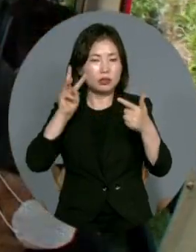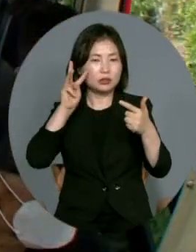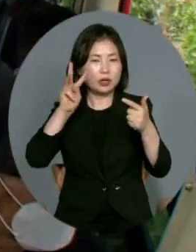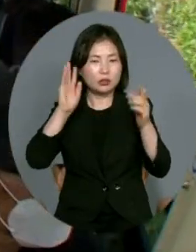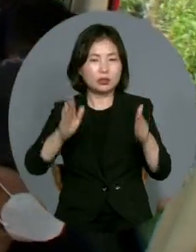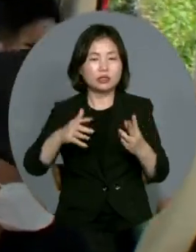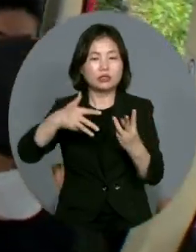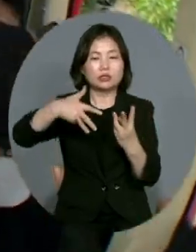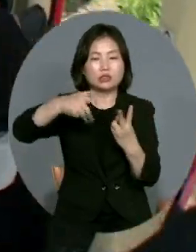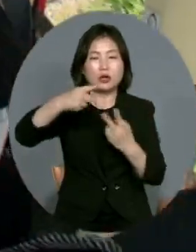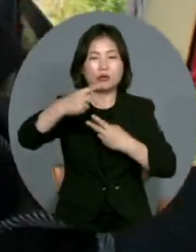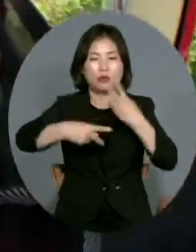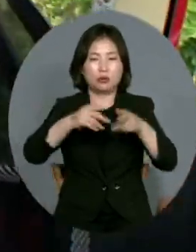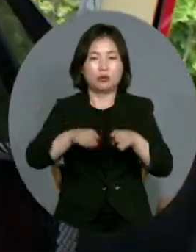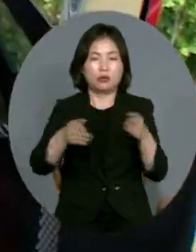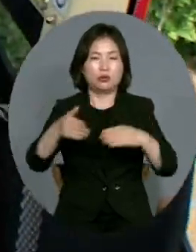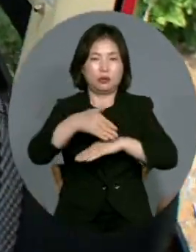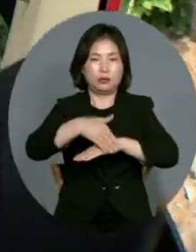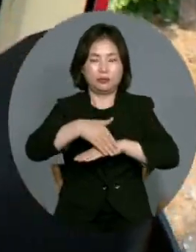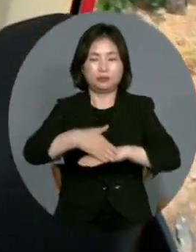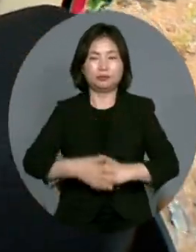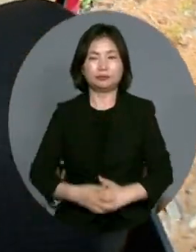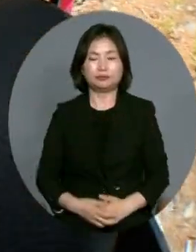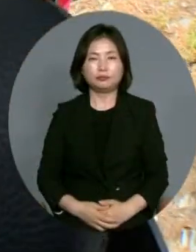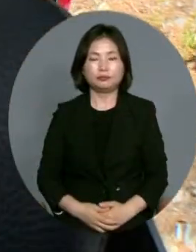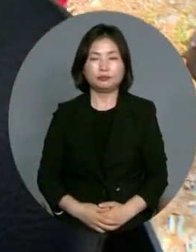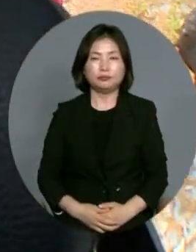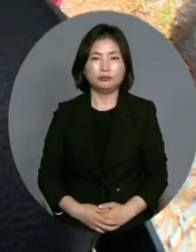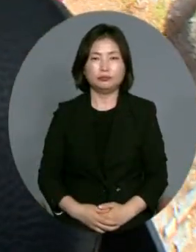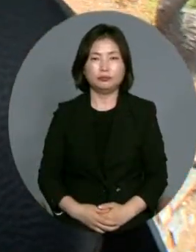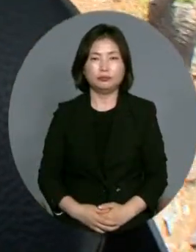프로그램이 진행될 예정입니다 mbc 뉴스 김경철 입니다